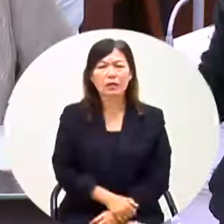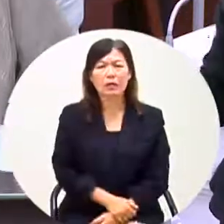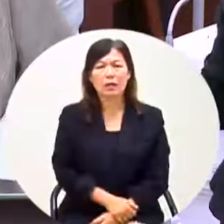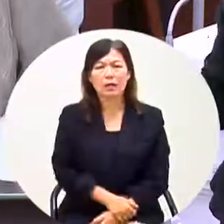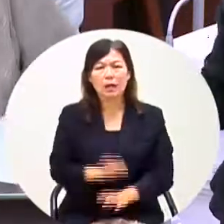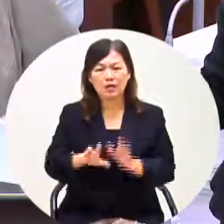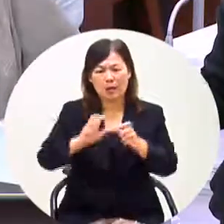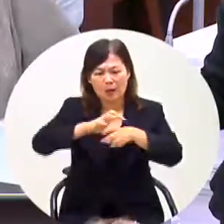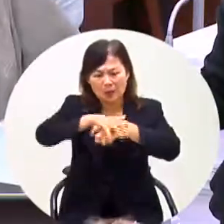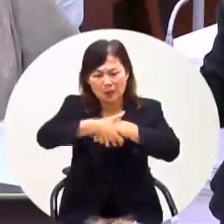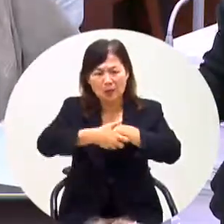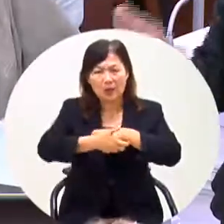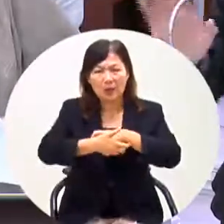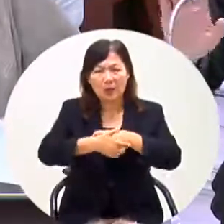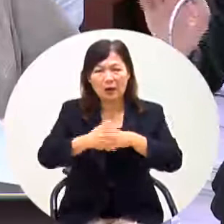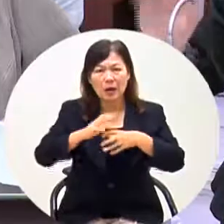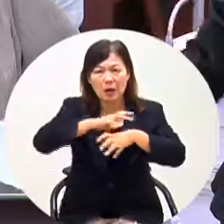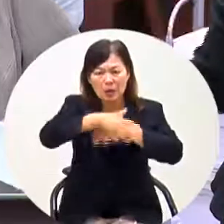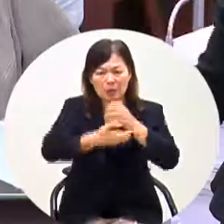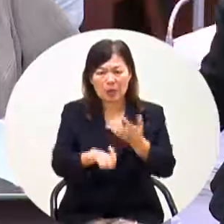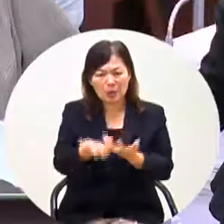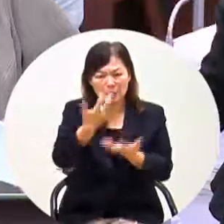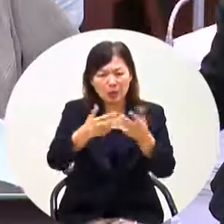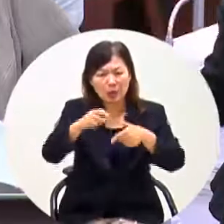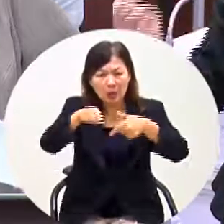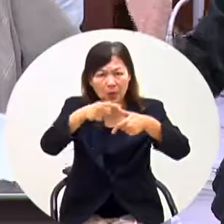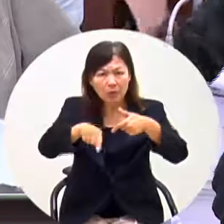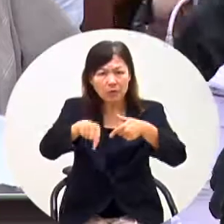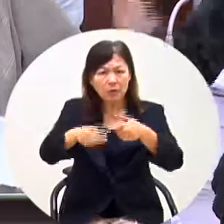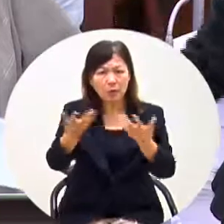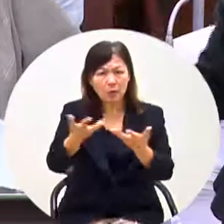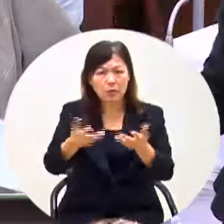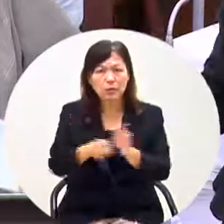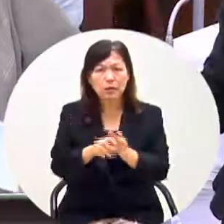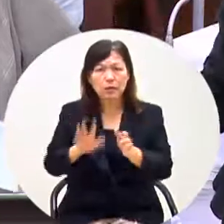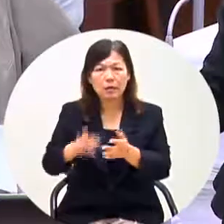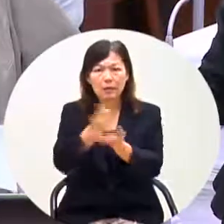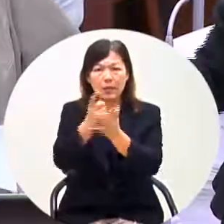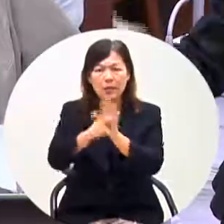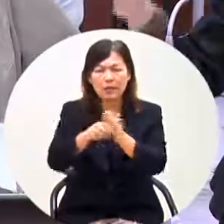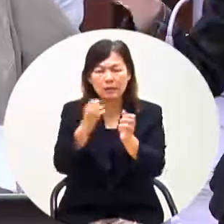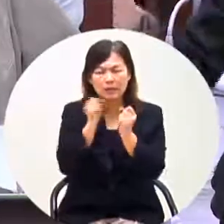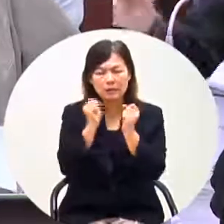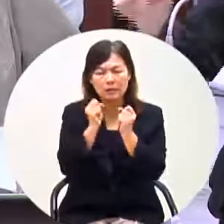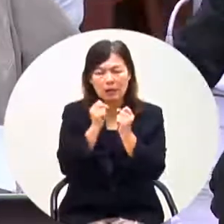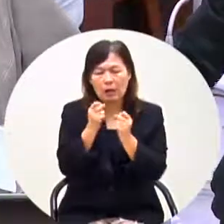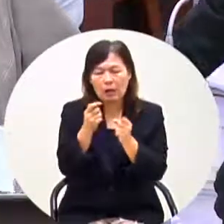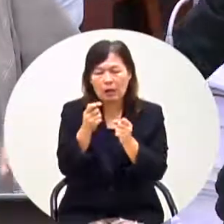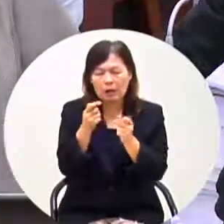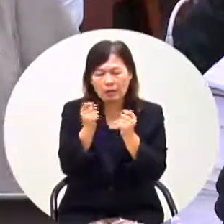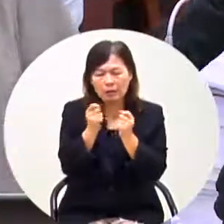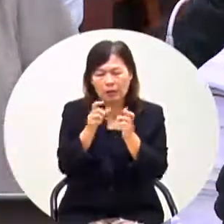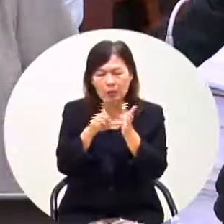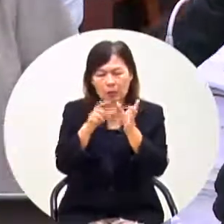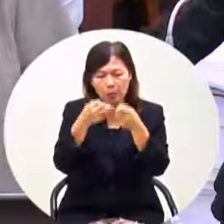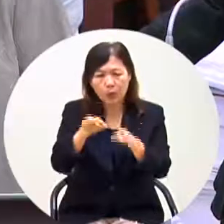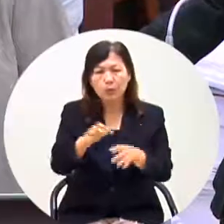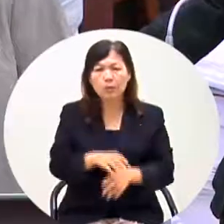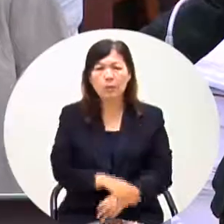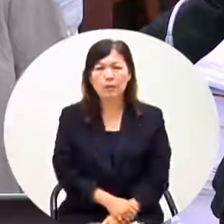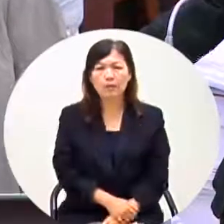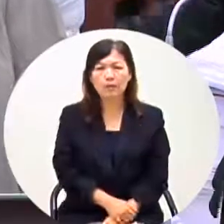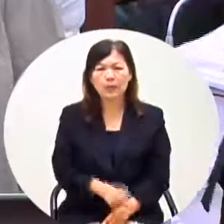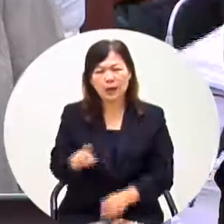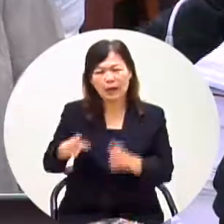全球暖化的这个议题啊，现在很多都是暖冬啊，当天的时间足短。你认为一堆人挤在一个铁皮屋里